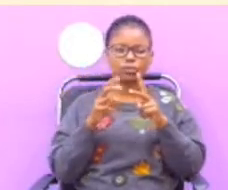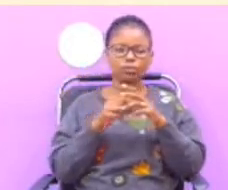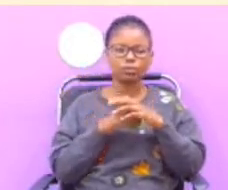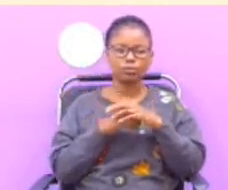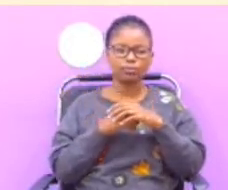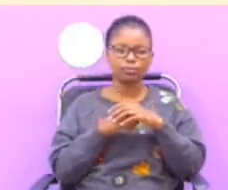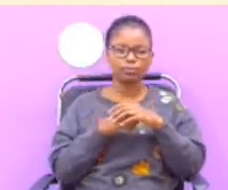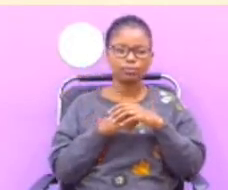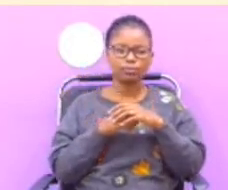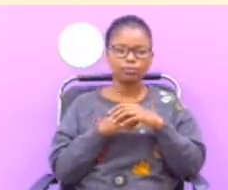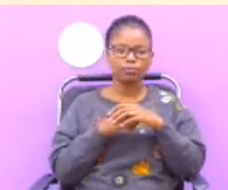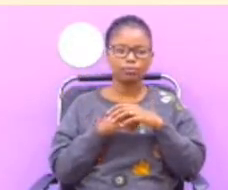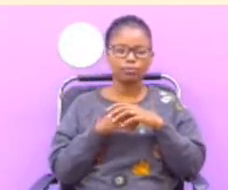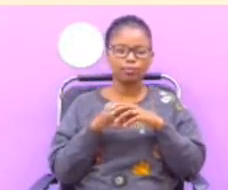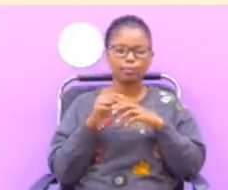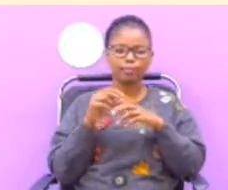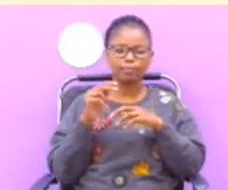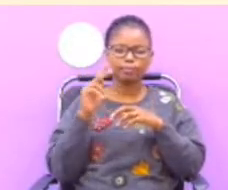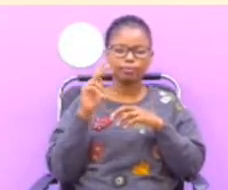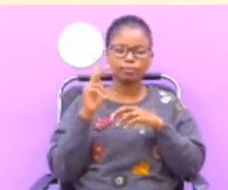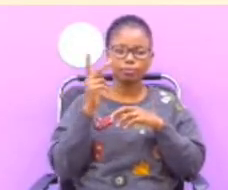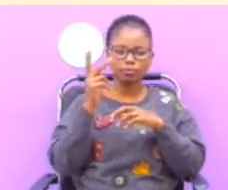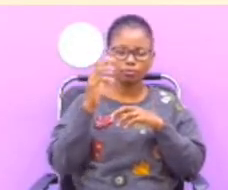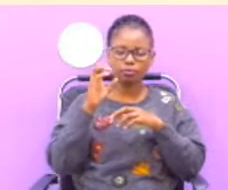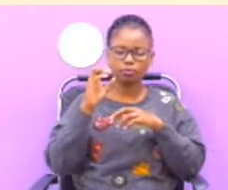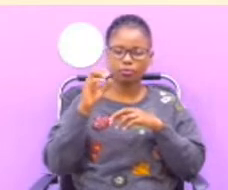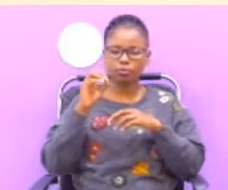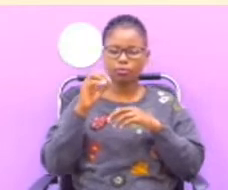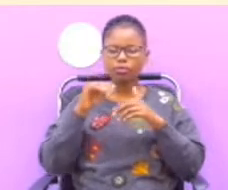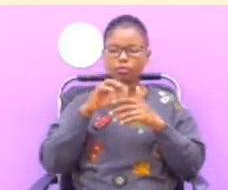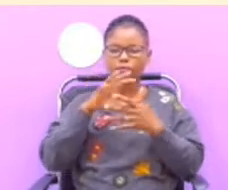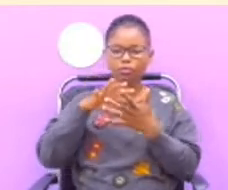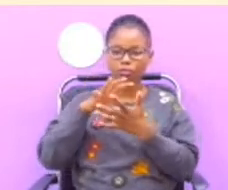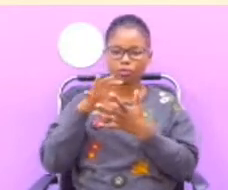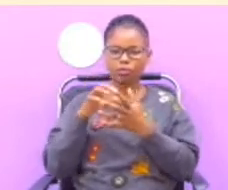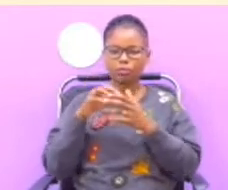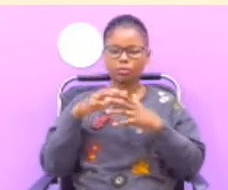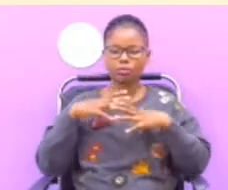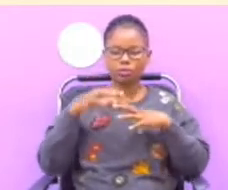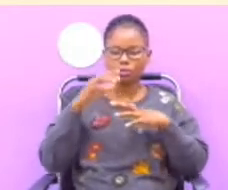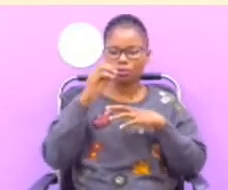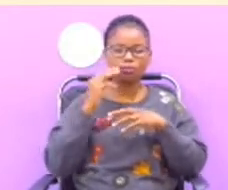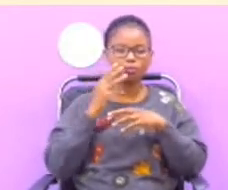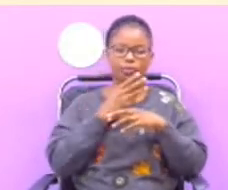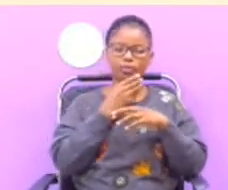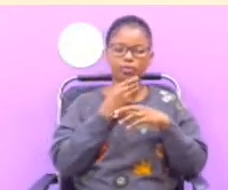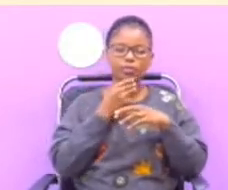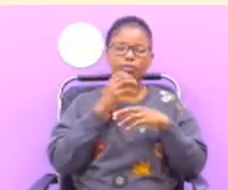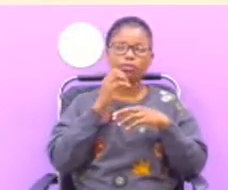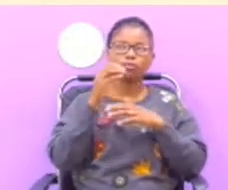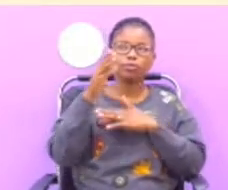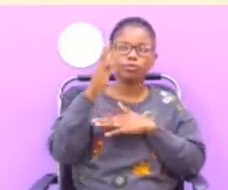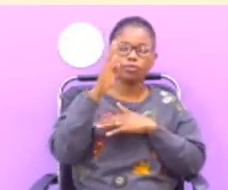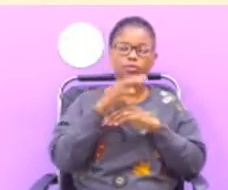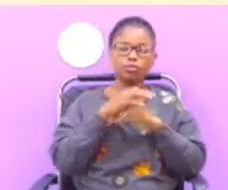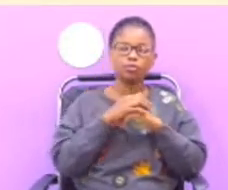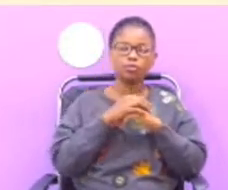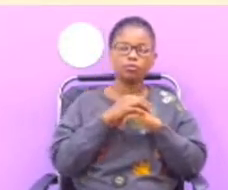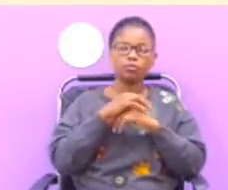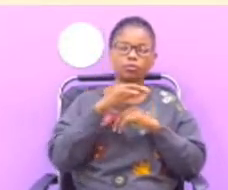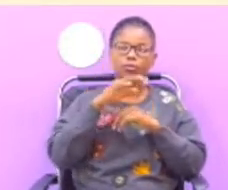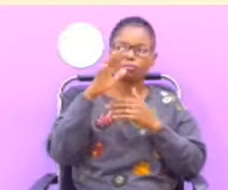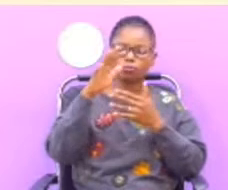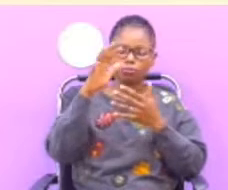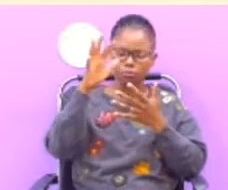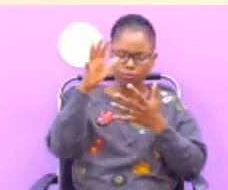Makeja matuika neili ili maini isi magasiri ya goku totige kinyireka. Nili ili wa Jehova. Oku haroro kio leo